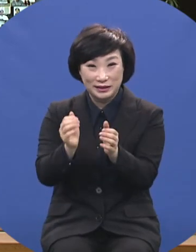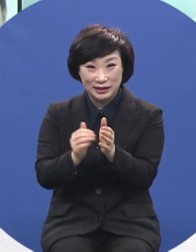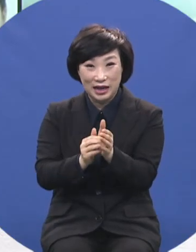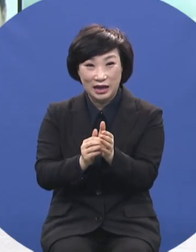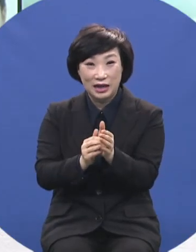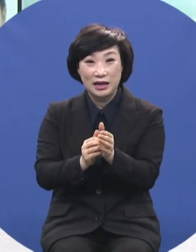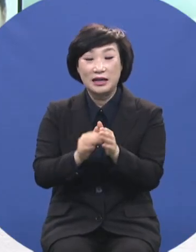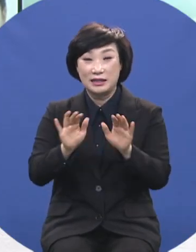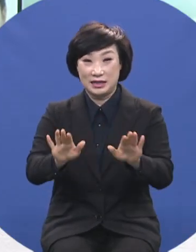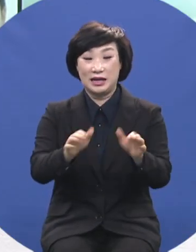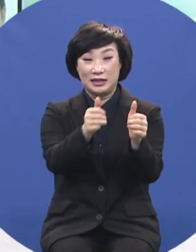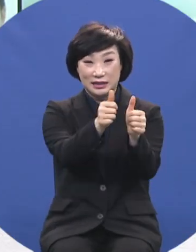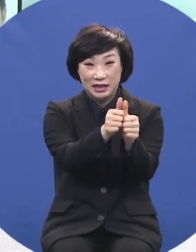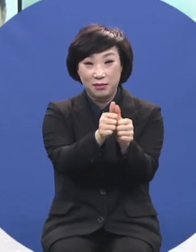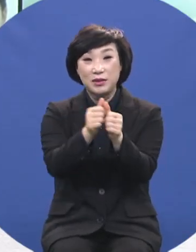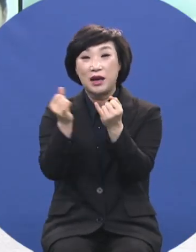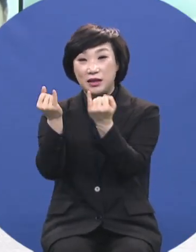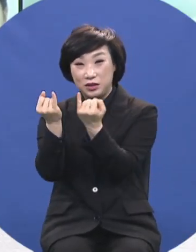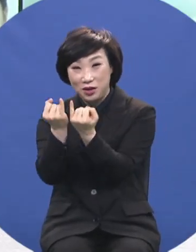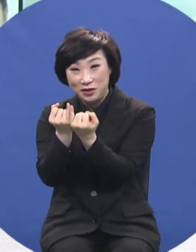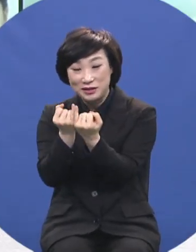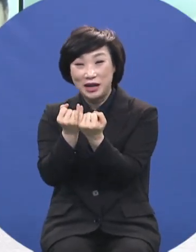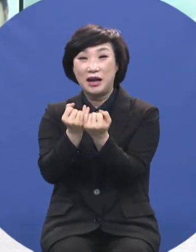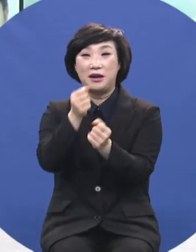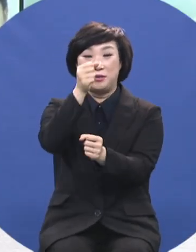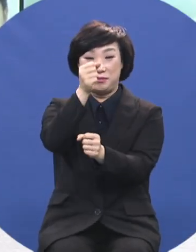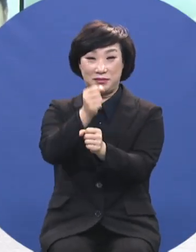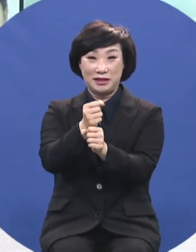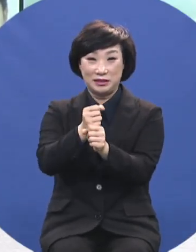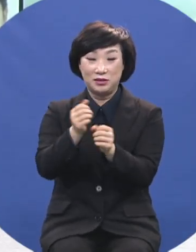창조하시되 남자와 여자를